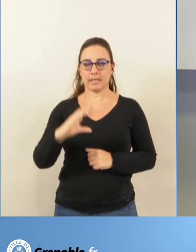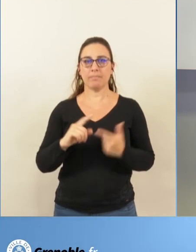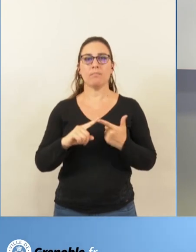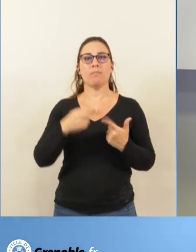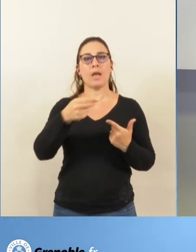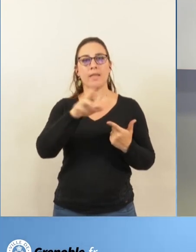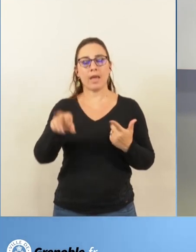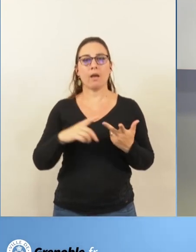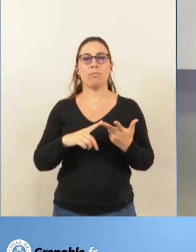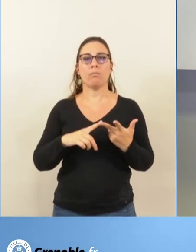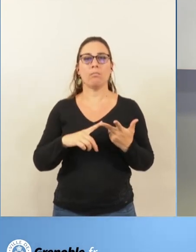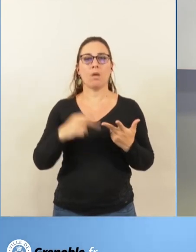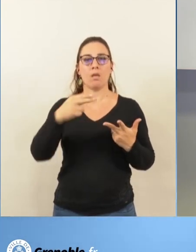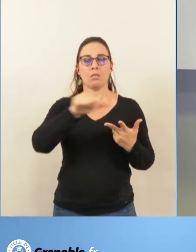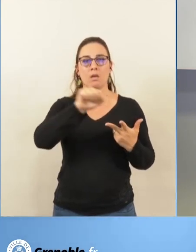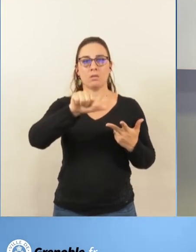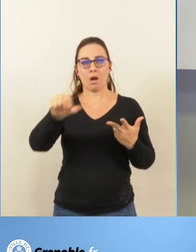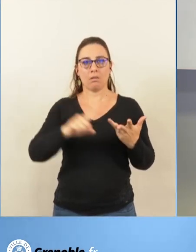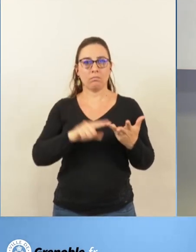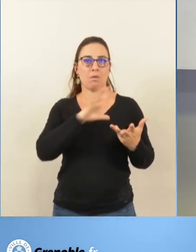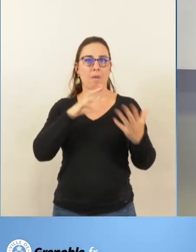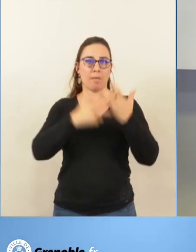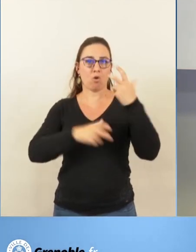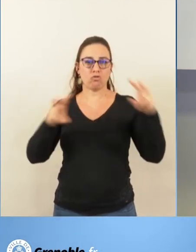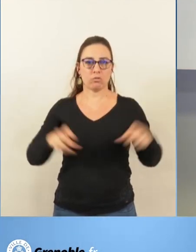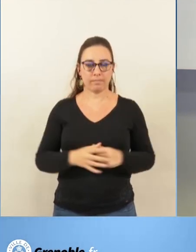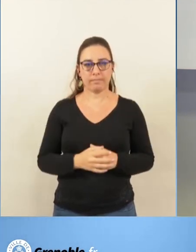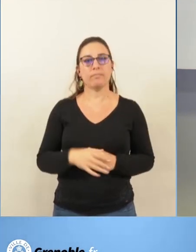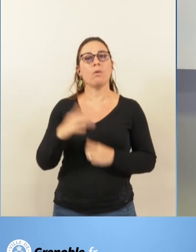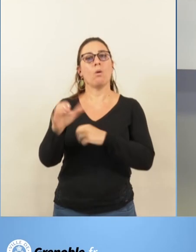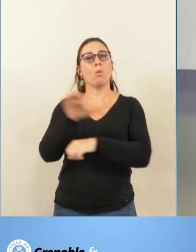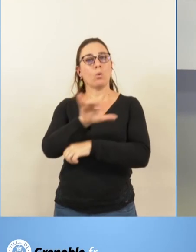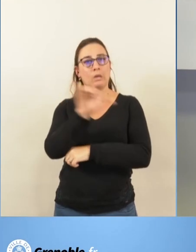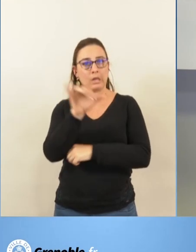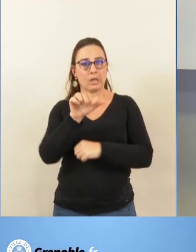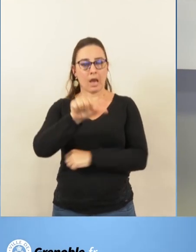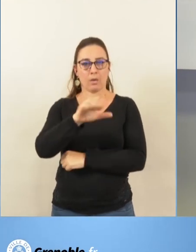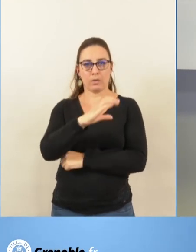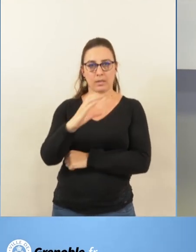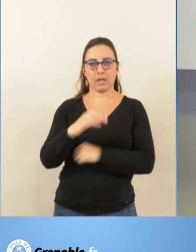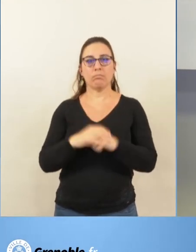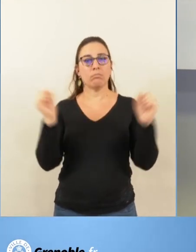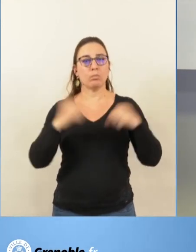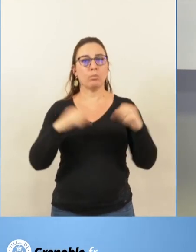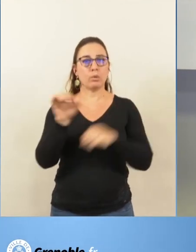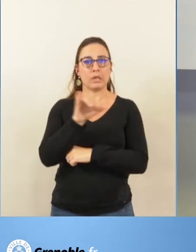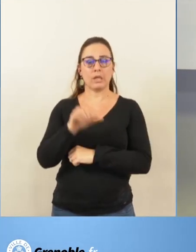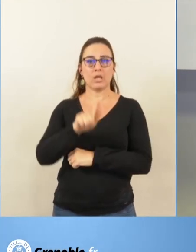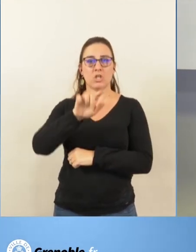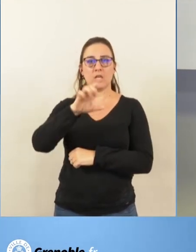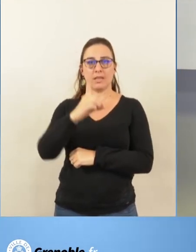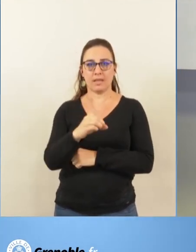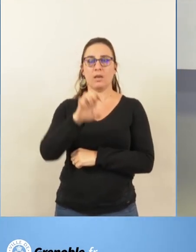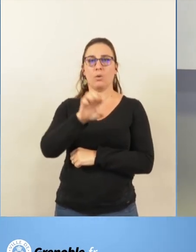NR NASA madame roche qui vote contre AEC qui vote pour gdes